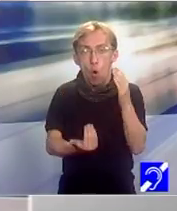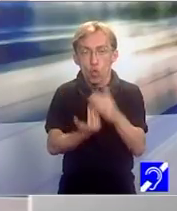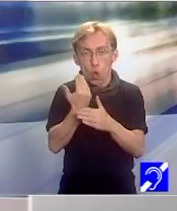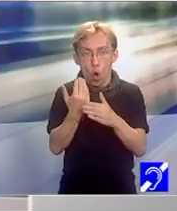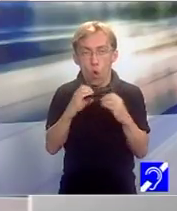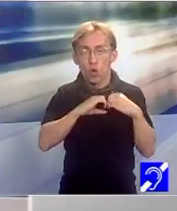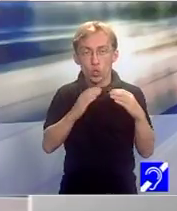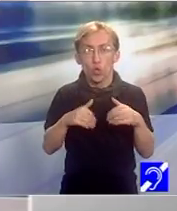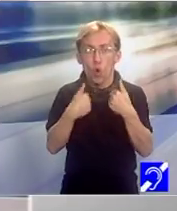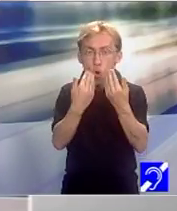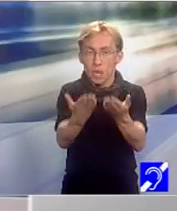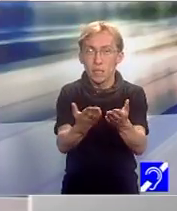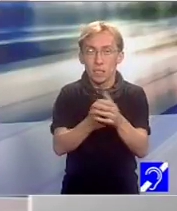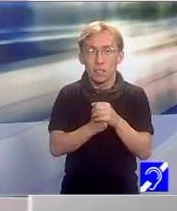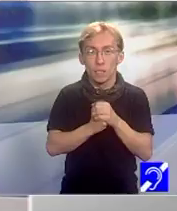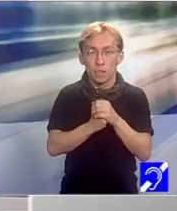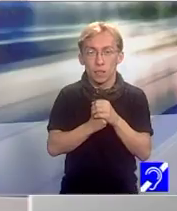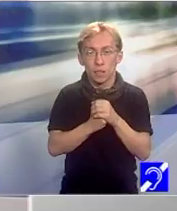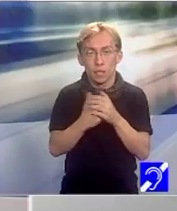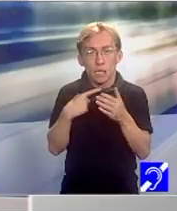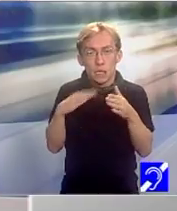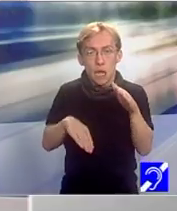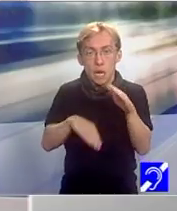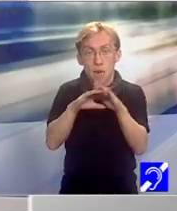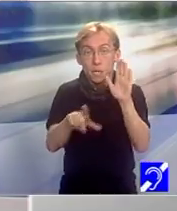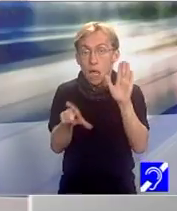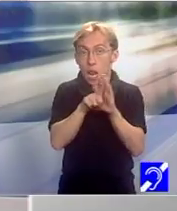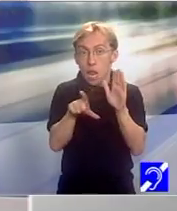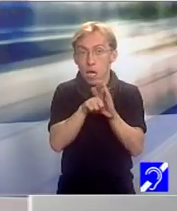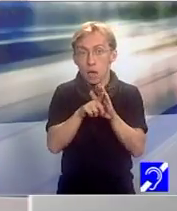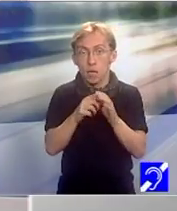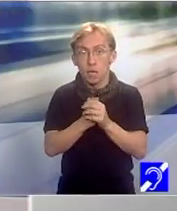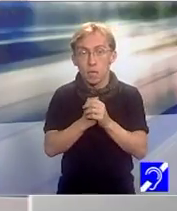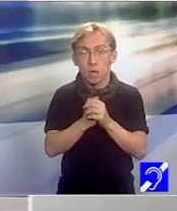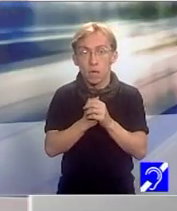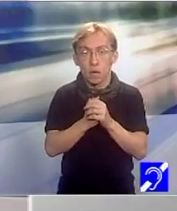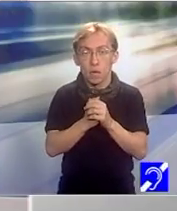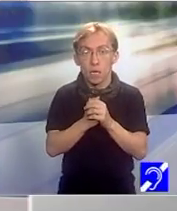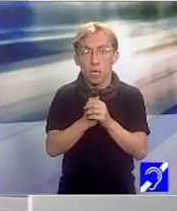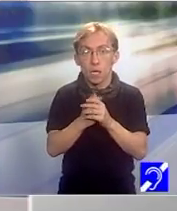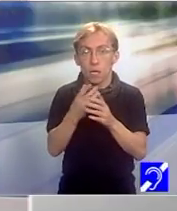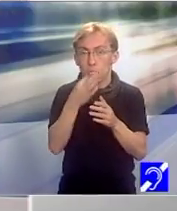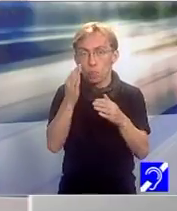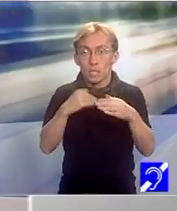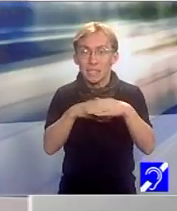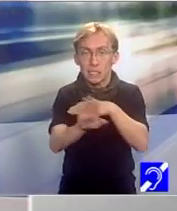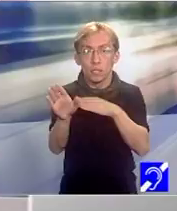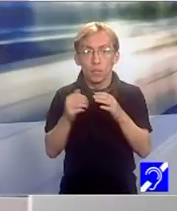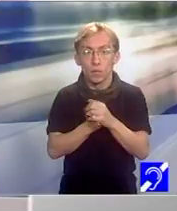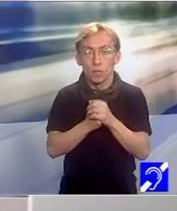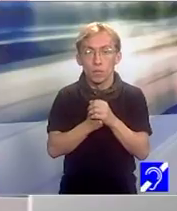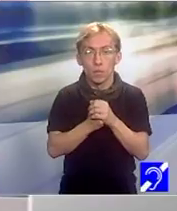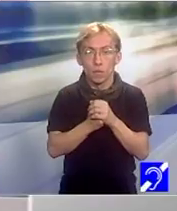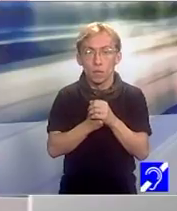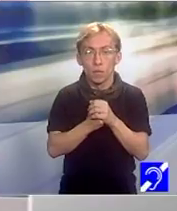iertare că am făcut o donație, că e la limita legii, n-am voie să fac. Ei îmi spun că distribui, atunci eu juridic spun: știi, nu